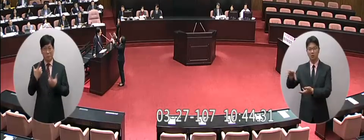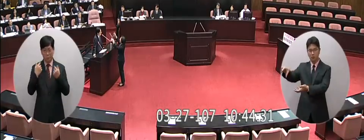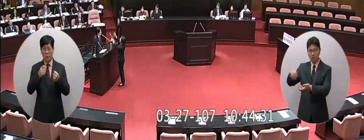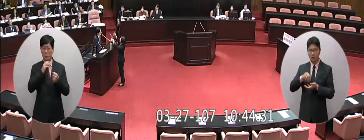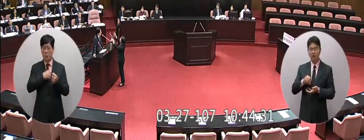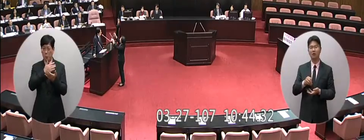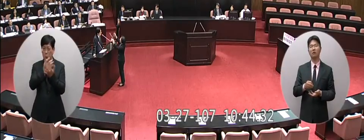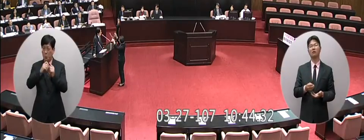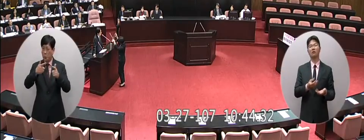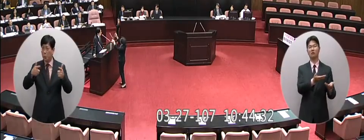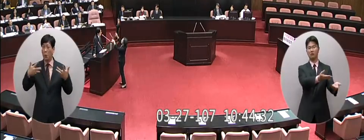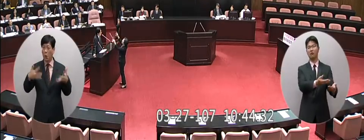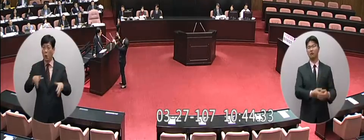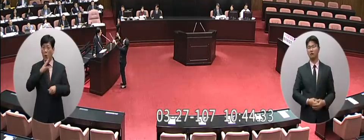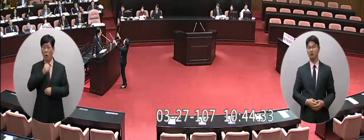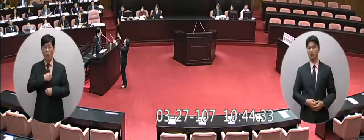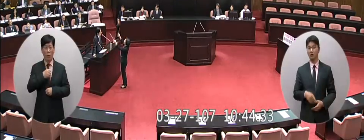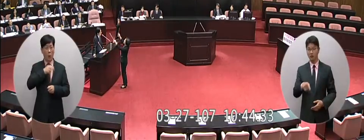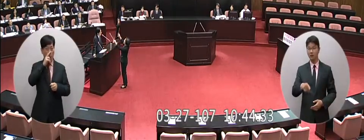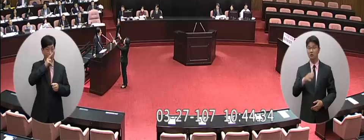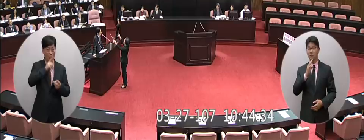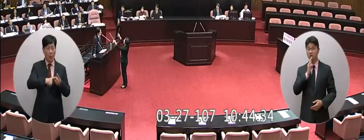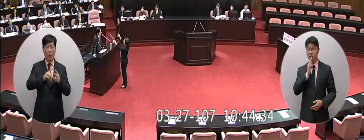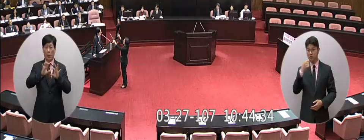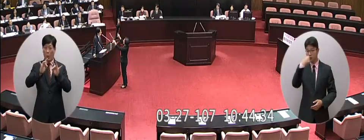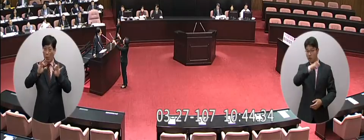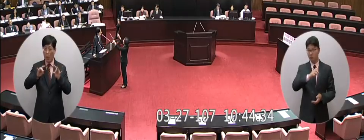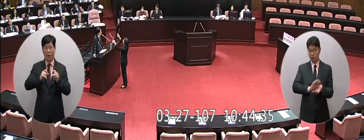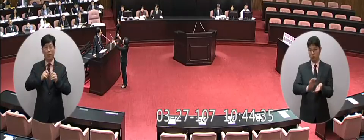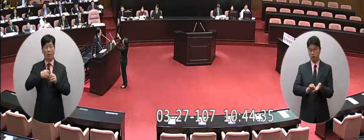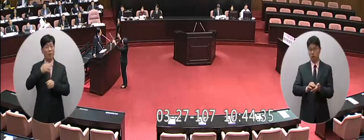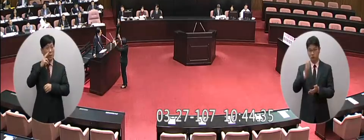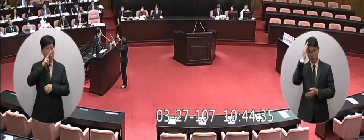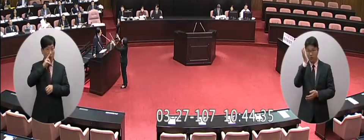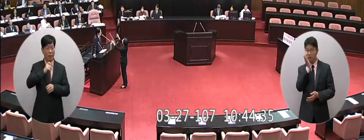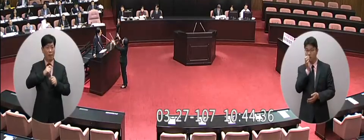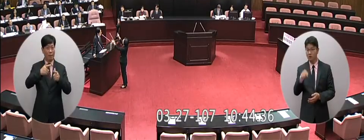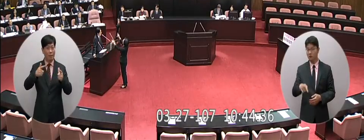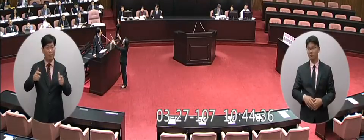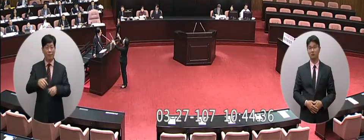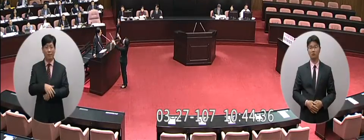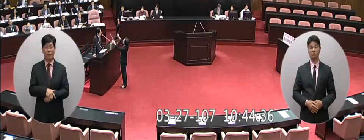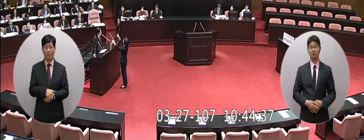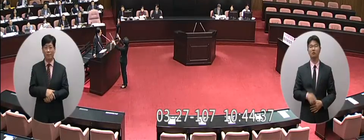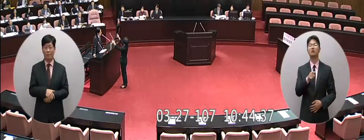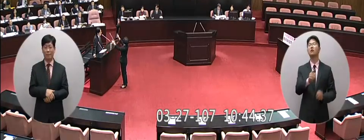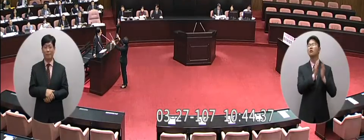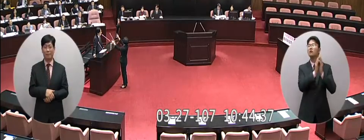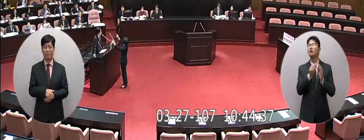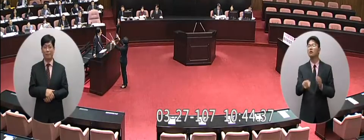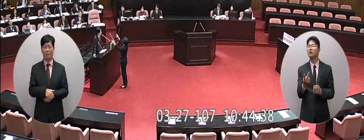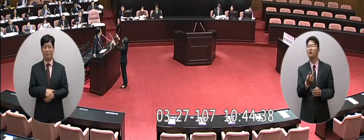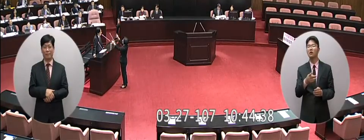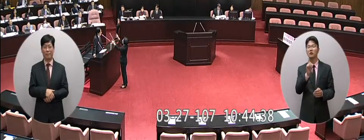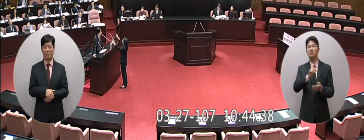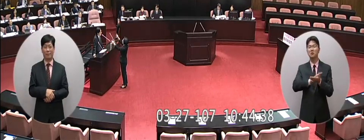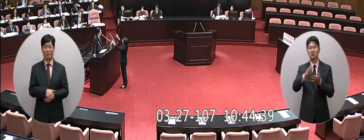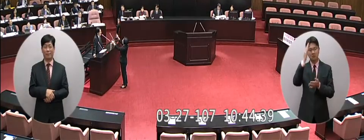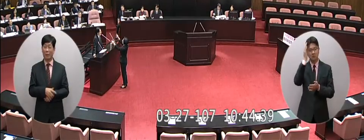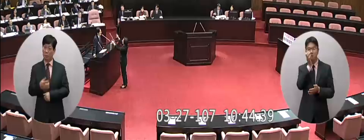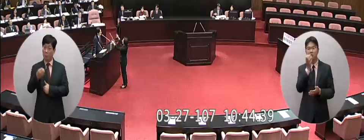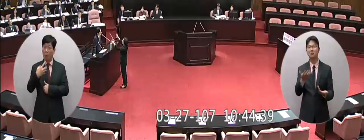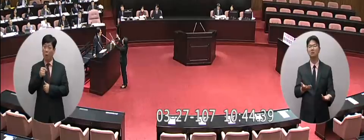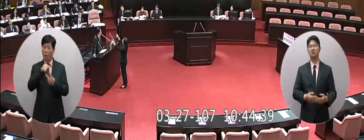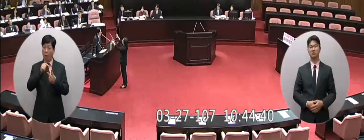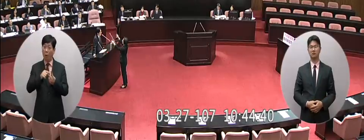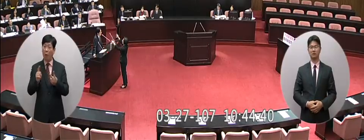有很多种啦，有核 煤、 泥煤。对，我说核煤、泥煤。 两种煤让你猜二分之一。 啊，你跟